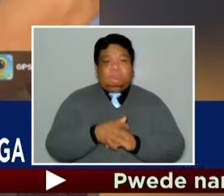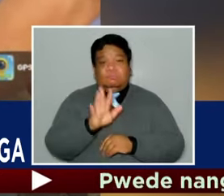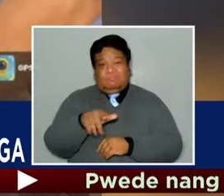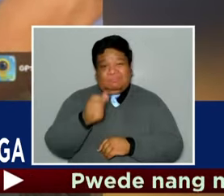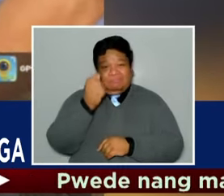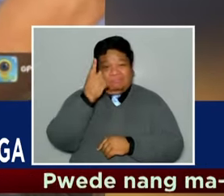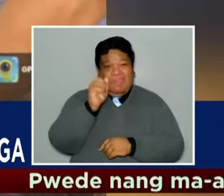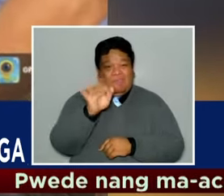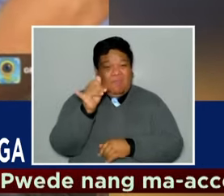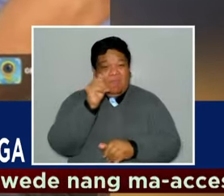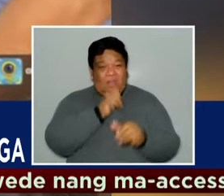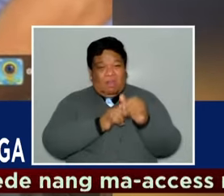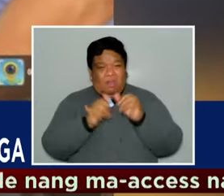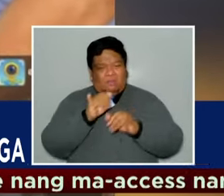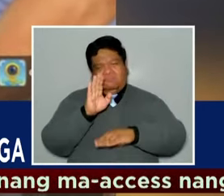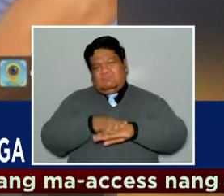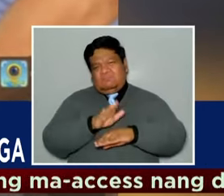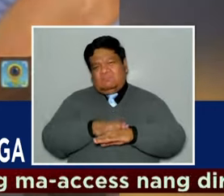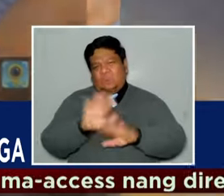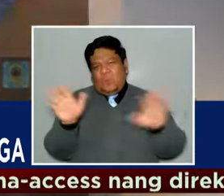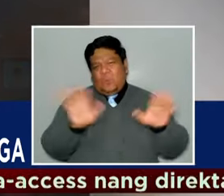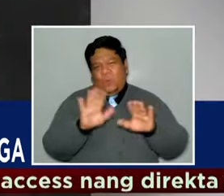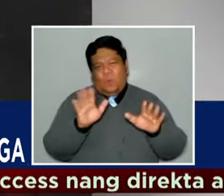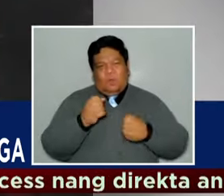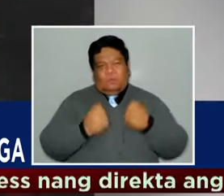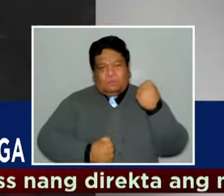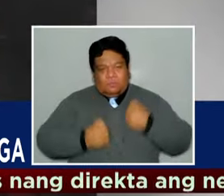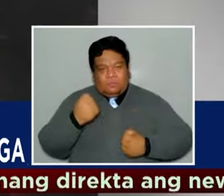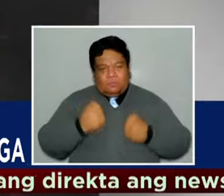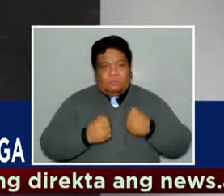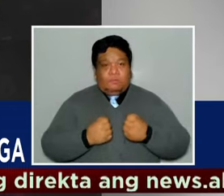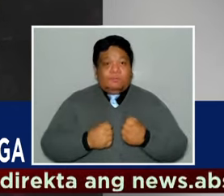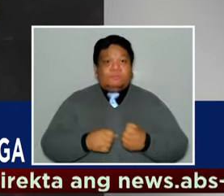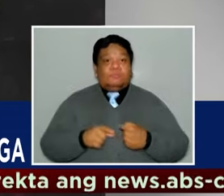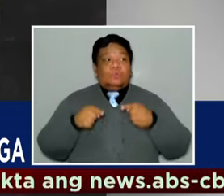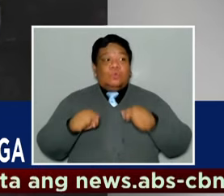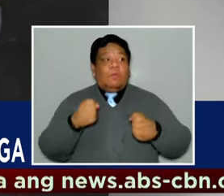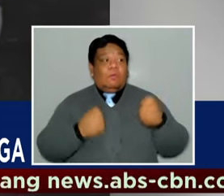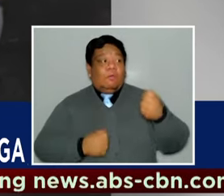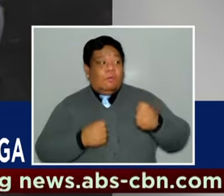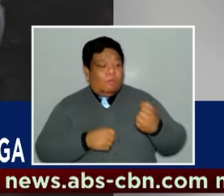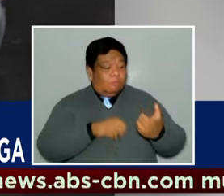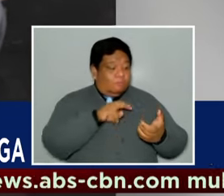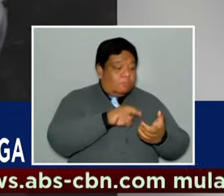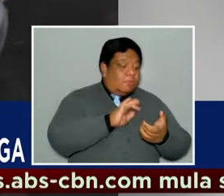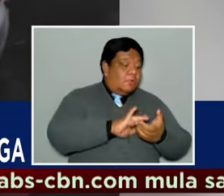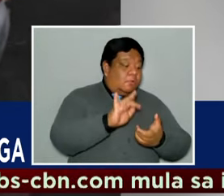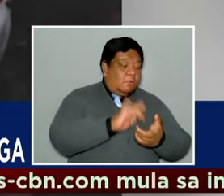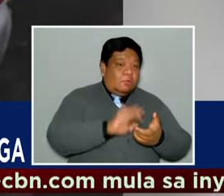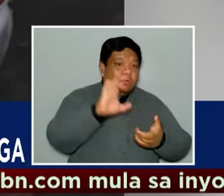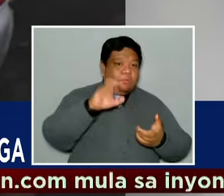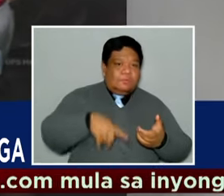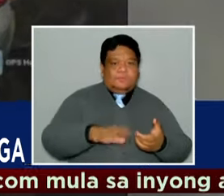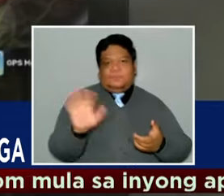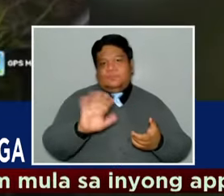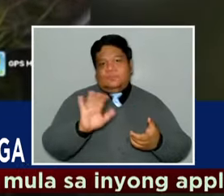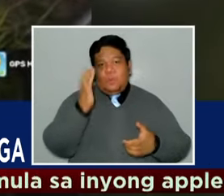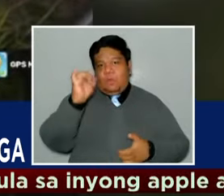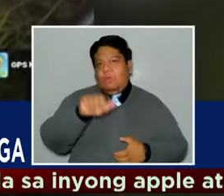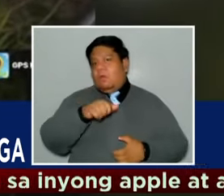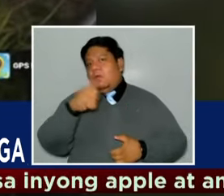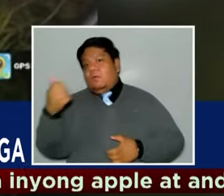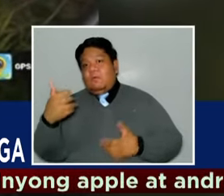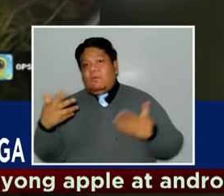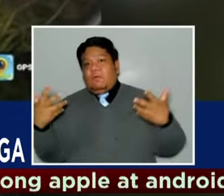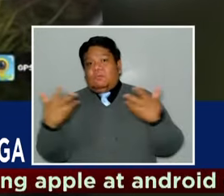ay nakainom at huwag ding mag-cellphone dahil naman sa isang aksidente, nasira ang ilang signages